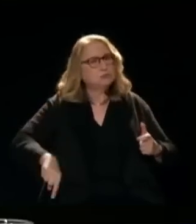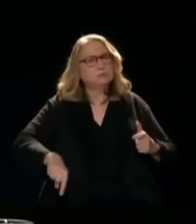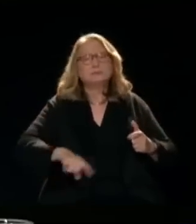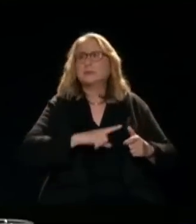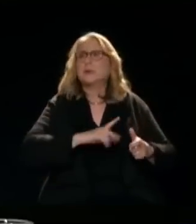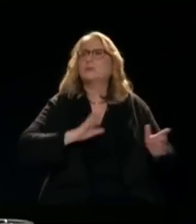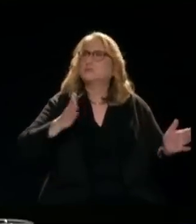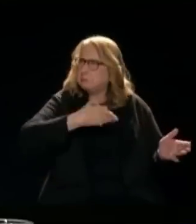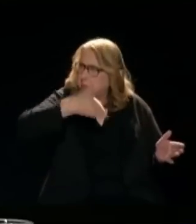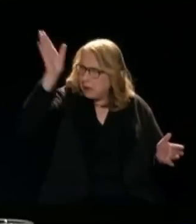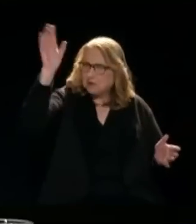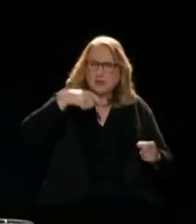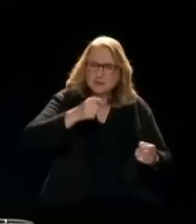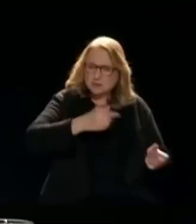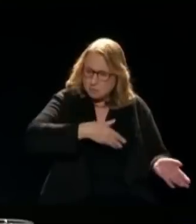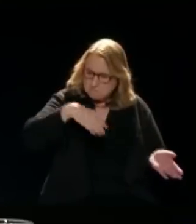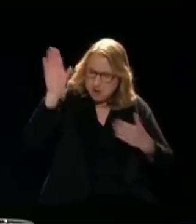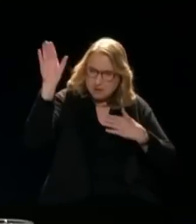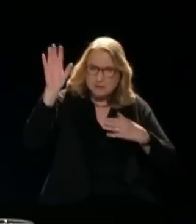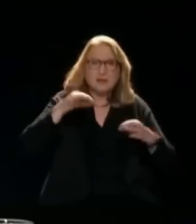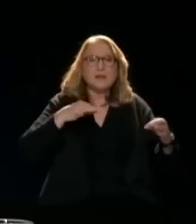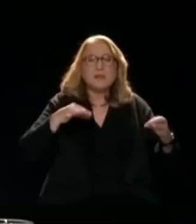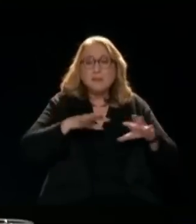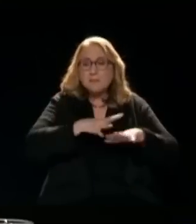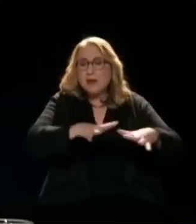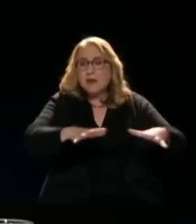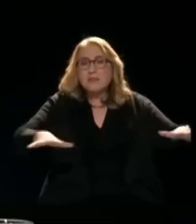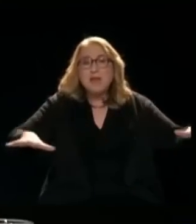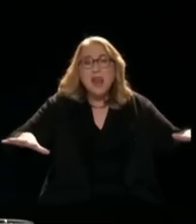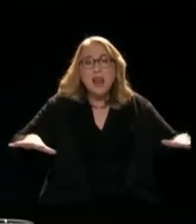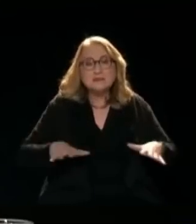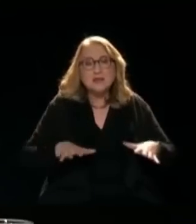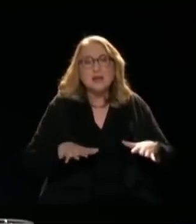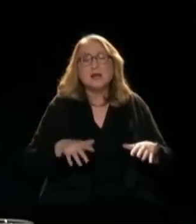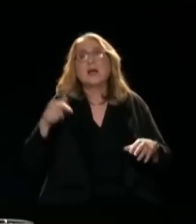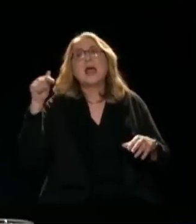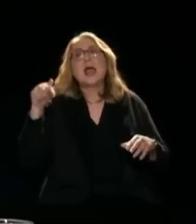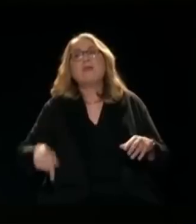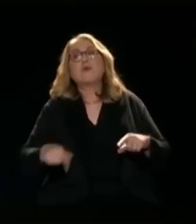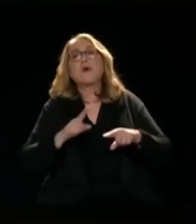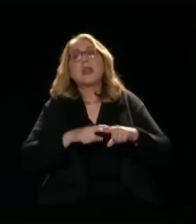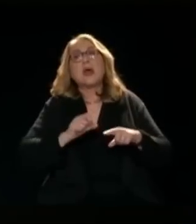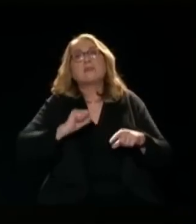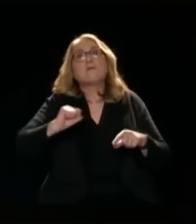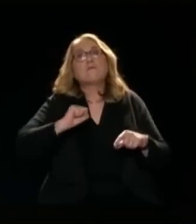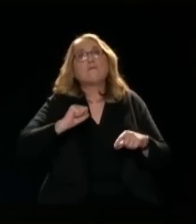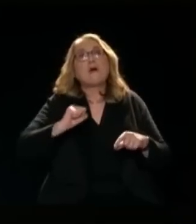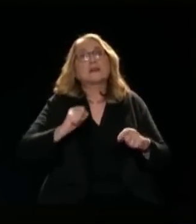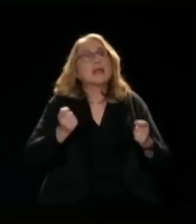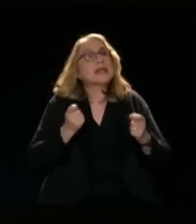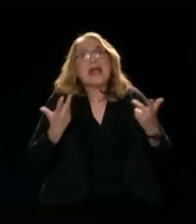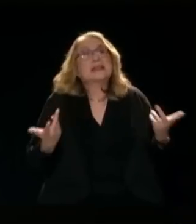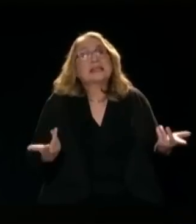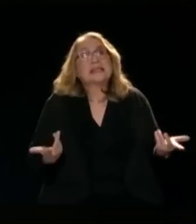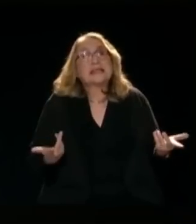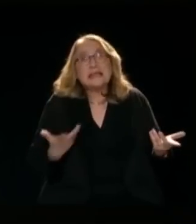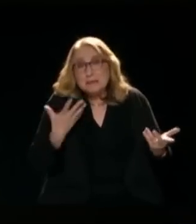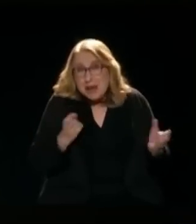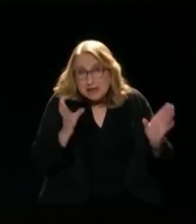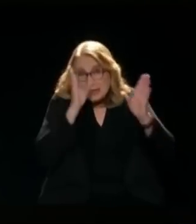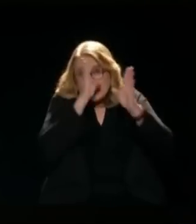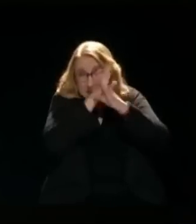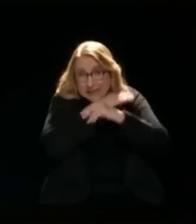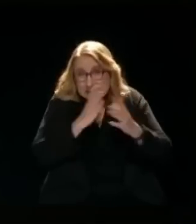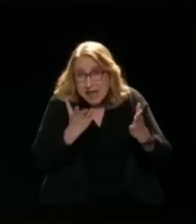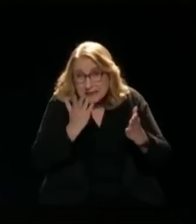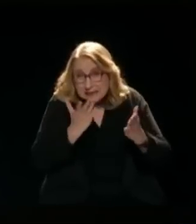θέλετε, ποιες συμφωνίες κρύβονται πίσω από το γεγονός ότι δεν το κάνουμε? Οδεύουμε σιγά σιγά προς το τέλος. Θα ήθελα να μου πείτε γιατί πιστεύετε